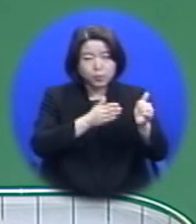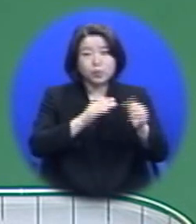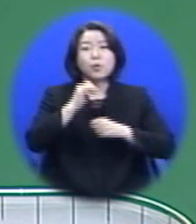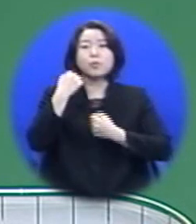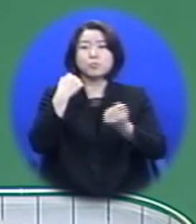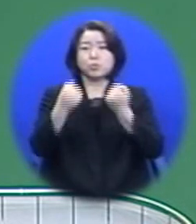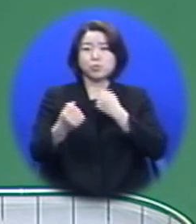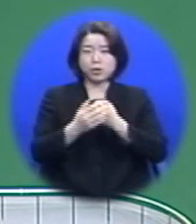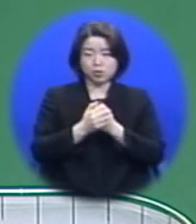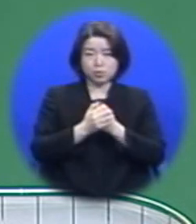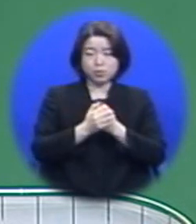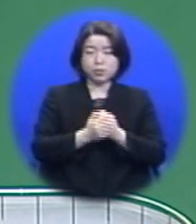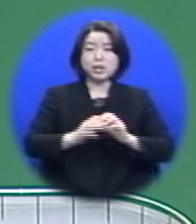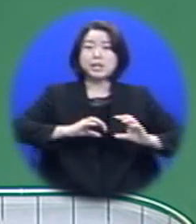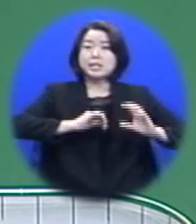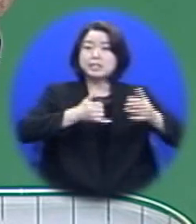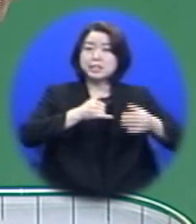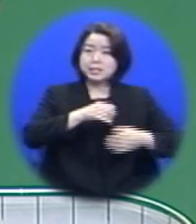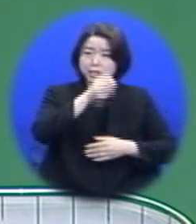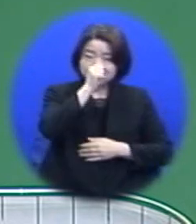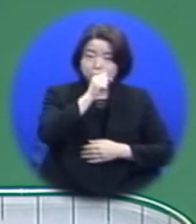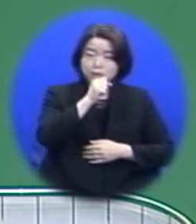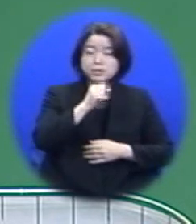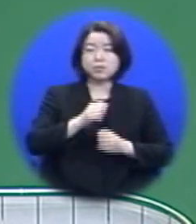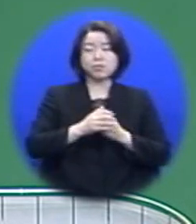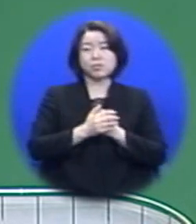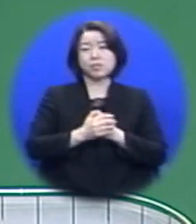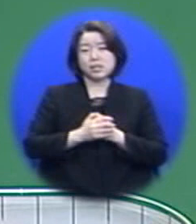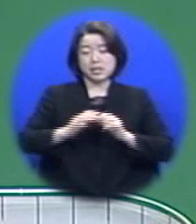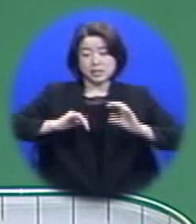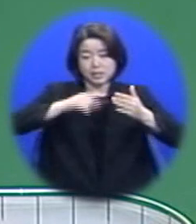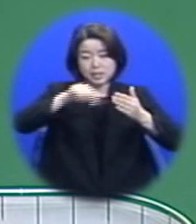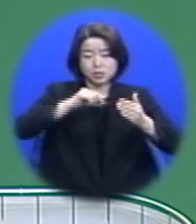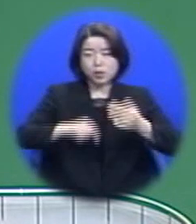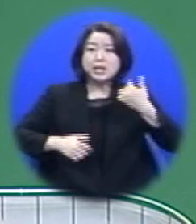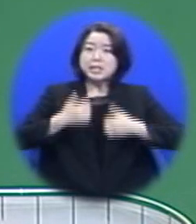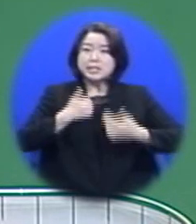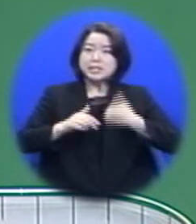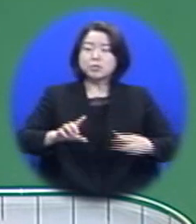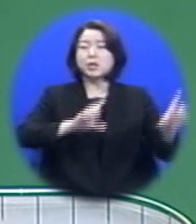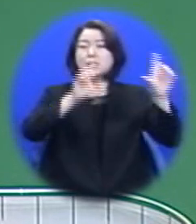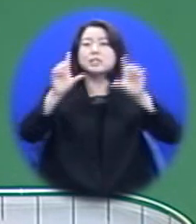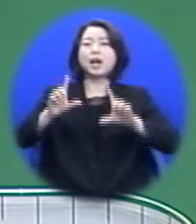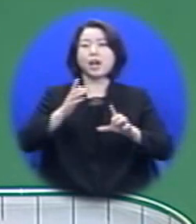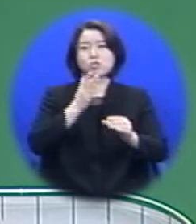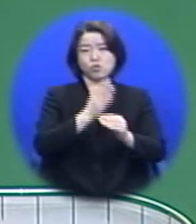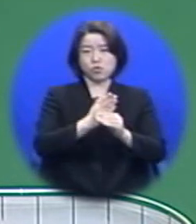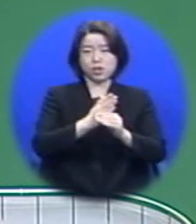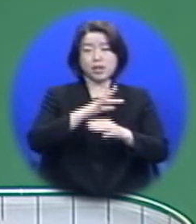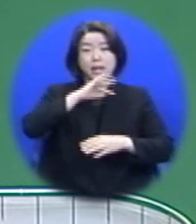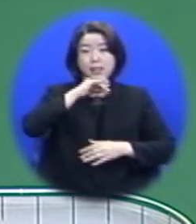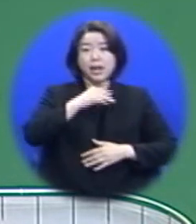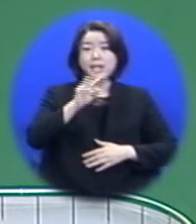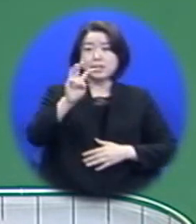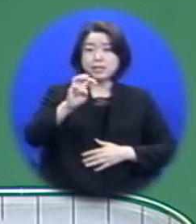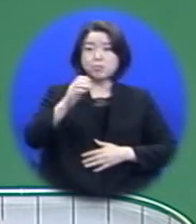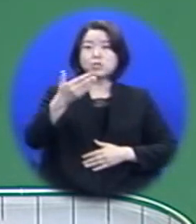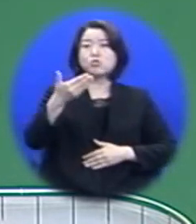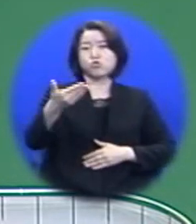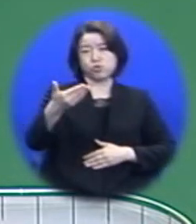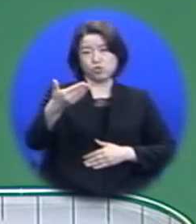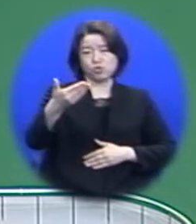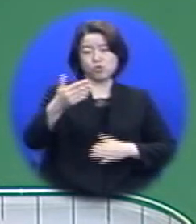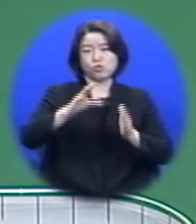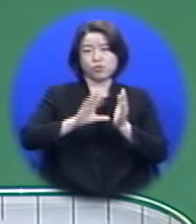세상이 좋아서 세상 짝하고 세상에서 즐기며 살았다가 39살에